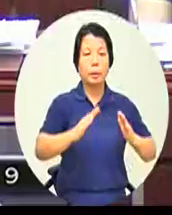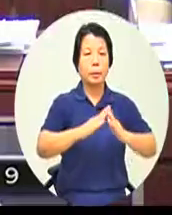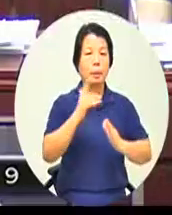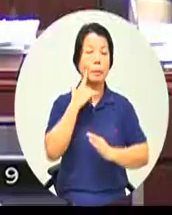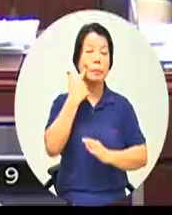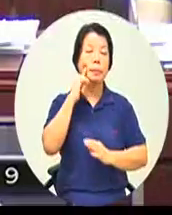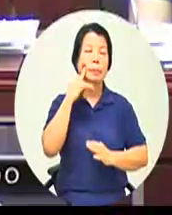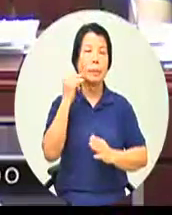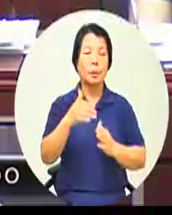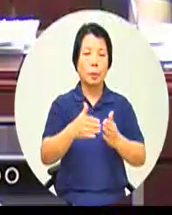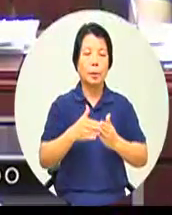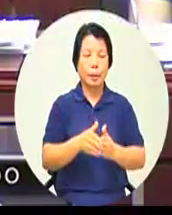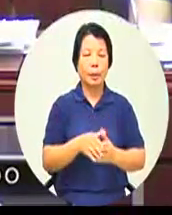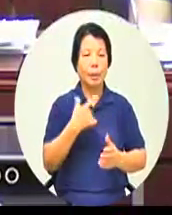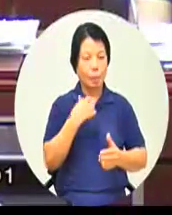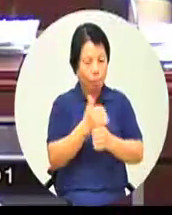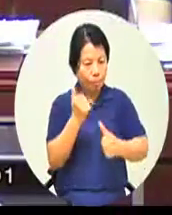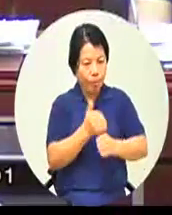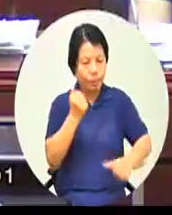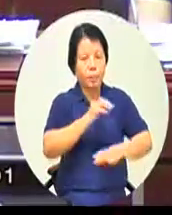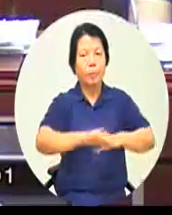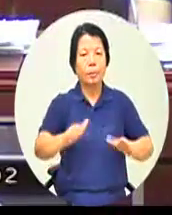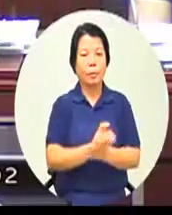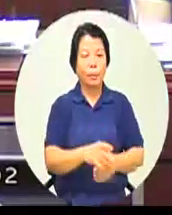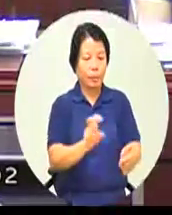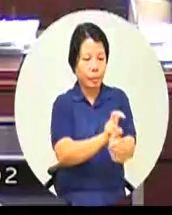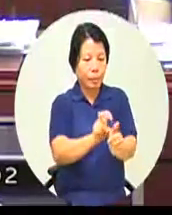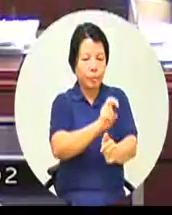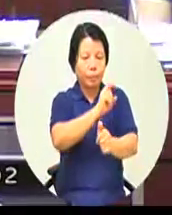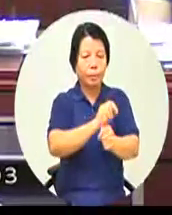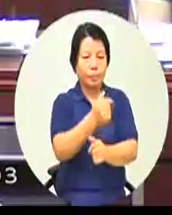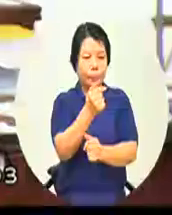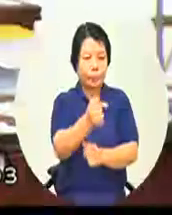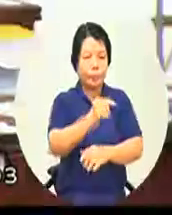以敢生小孩，然后会得到很好的照顾。一雄，